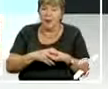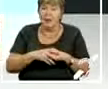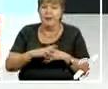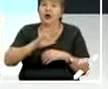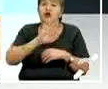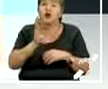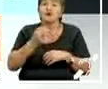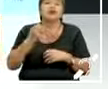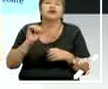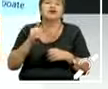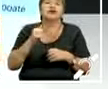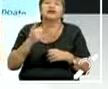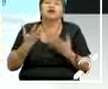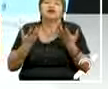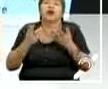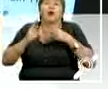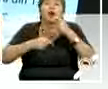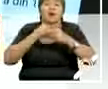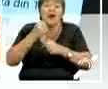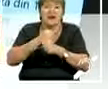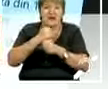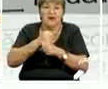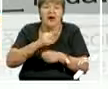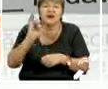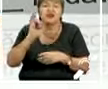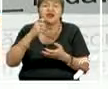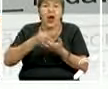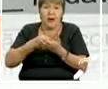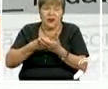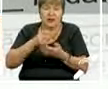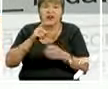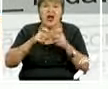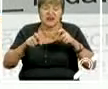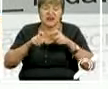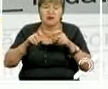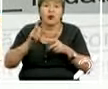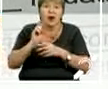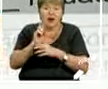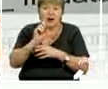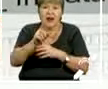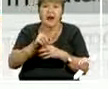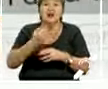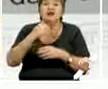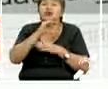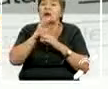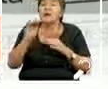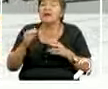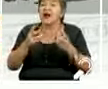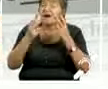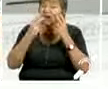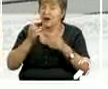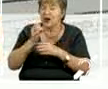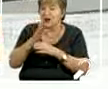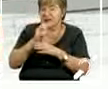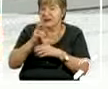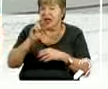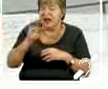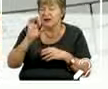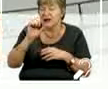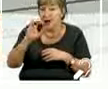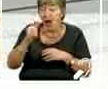și ce urmează să facă cei care au polițe RCA, cât și despre plafonarea prețurilor, urmează să se discute în această comisie